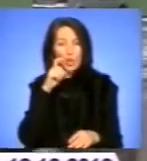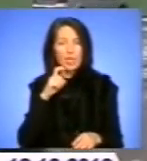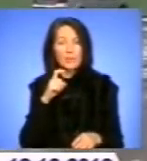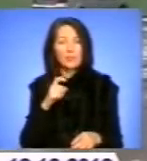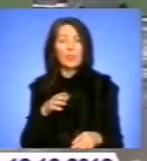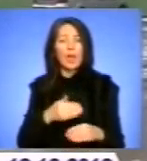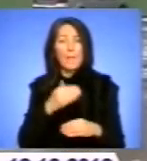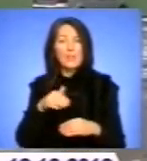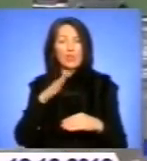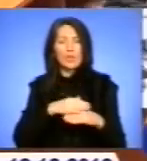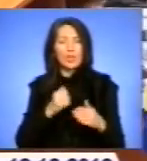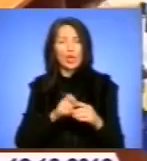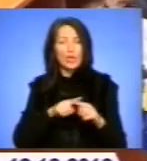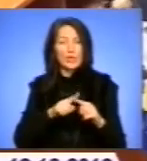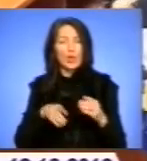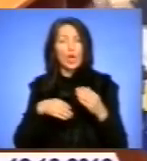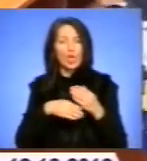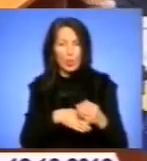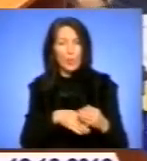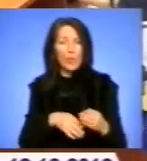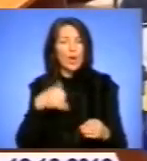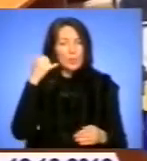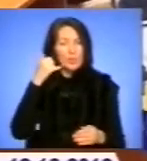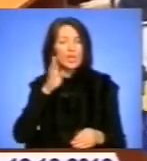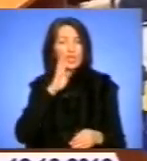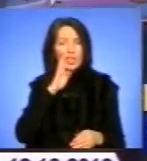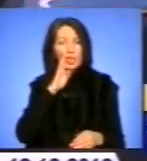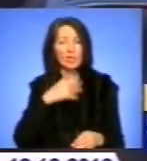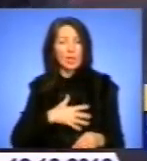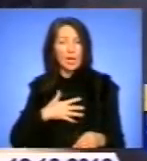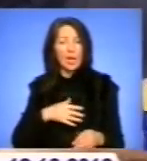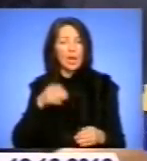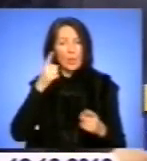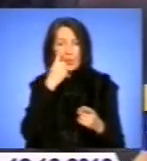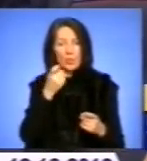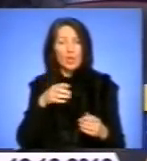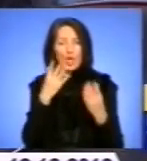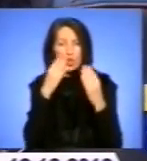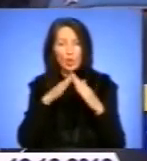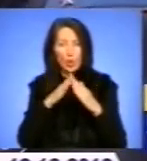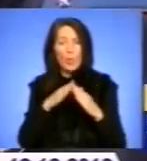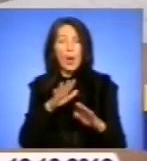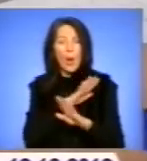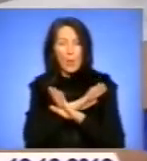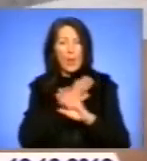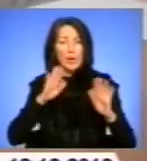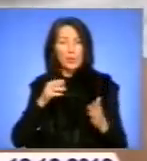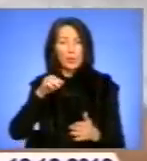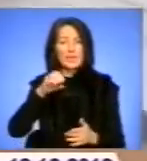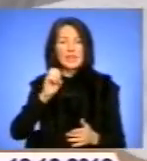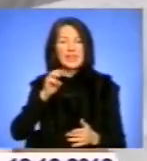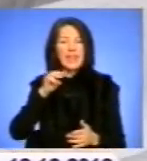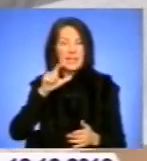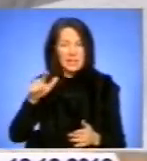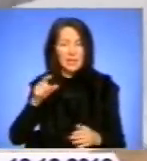Пізно ввечері до швидкої зателефонувала схвильована тернополянка. Жінка повідомила, що удома раптово помер її тесть. Лікарі, які вже нічим не